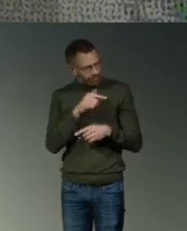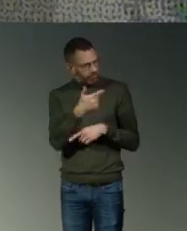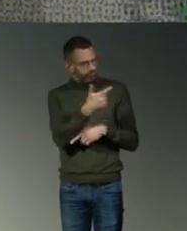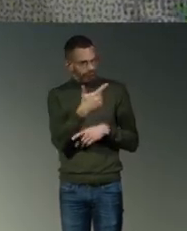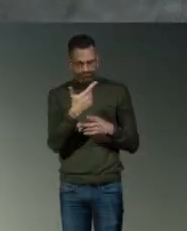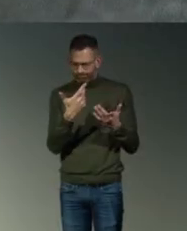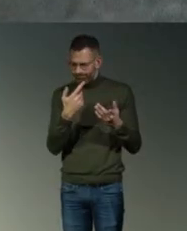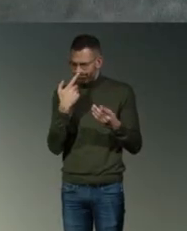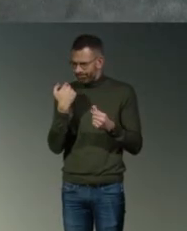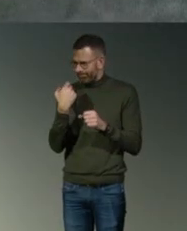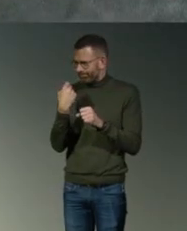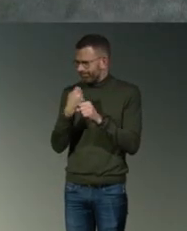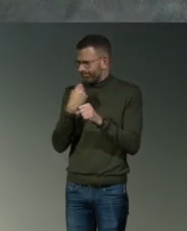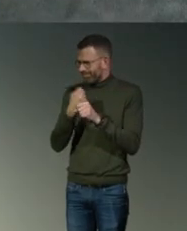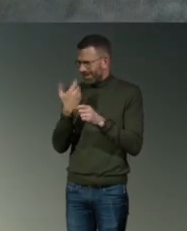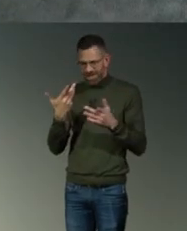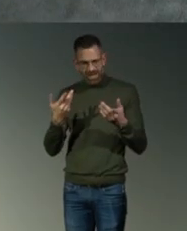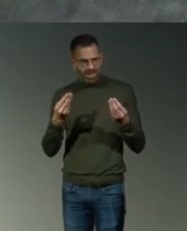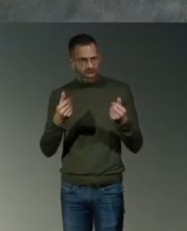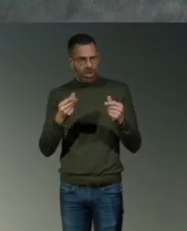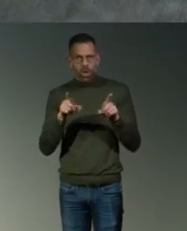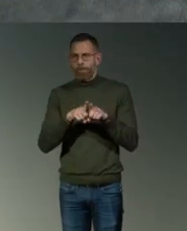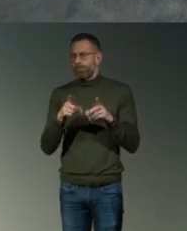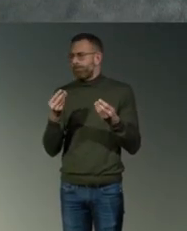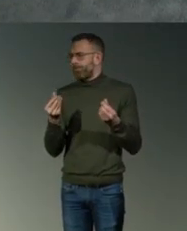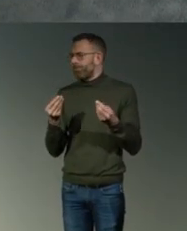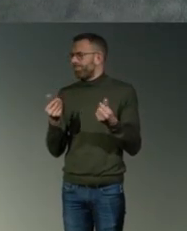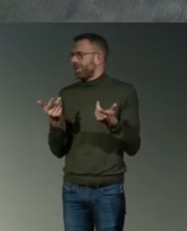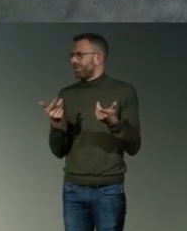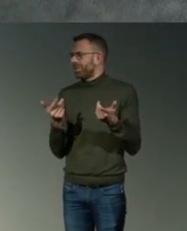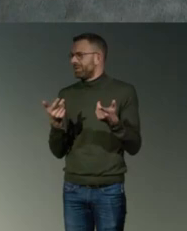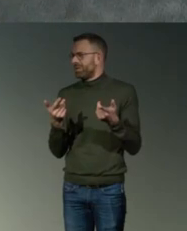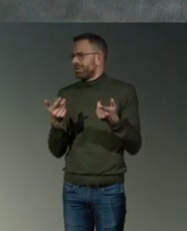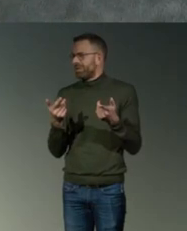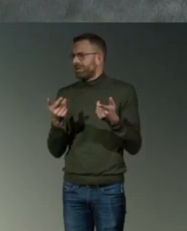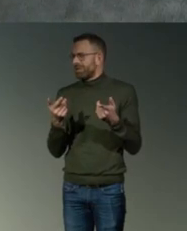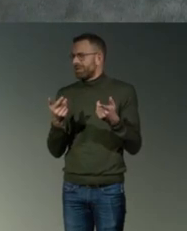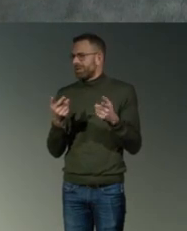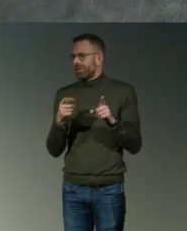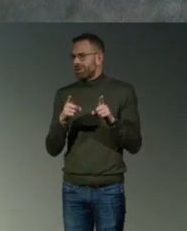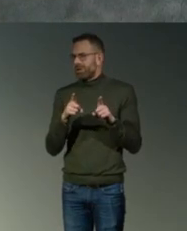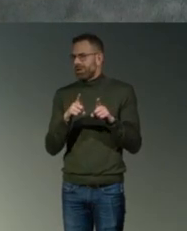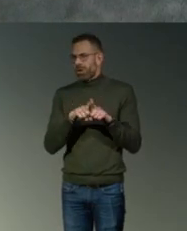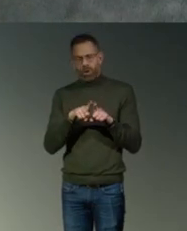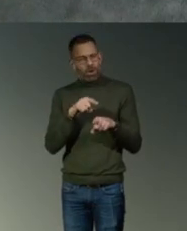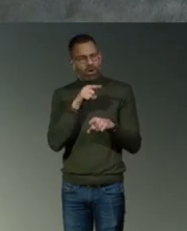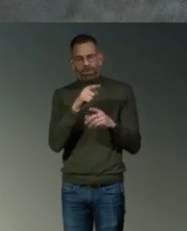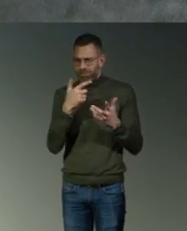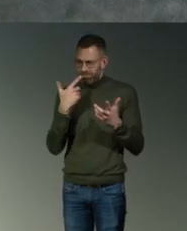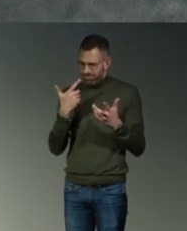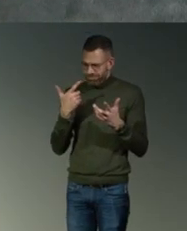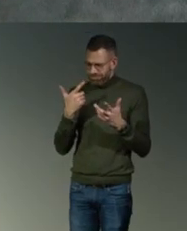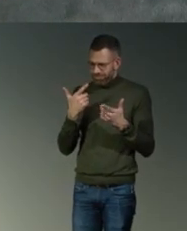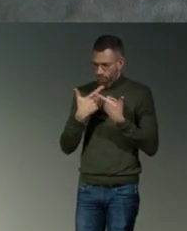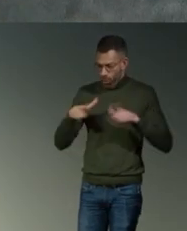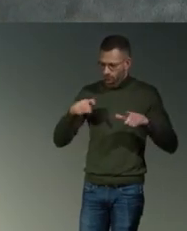peu le LTI de Klemperer. Hein, vous savez, cette Klemperer qui montre comment la langue est